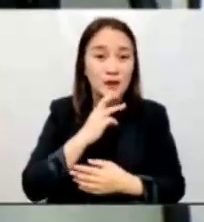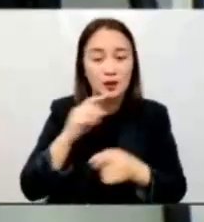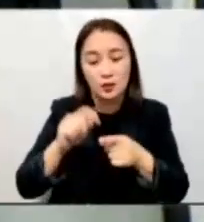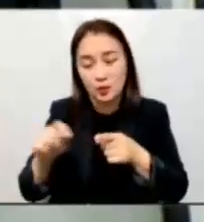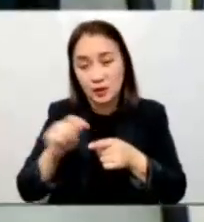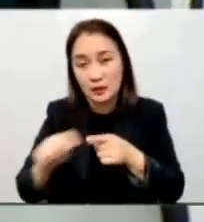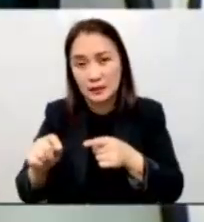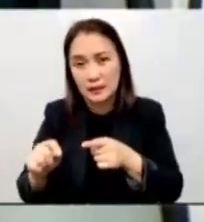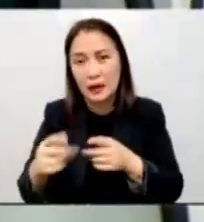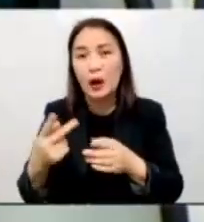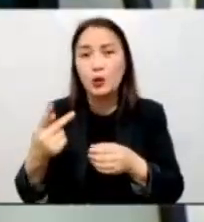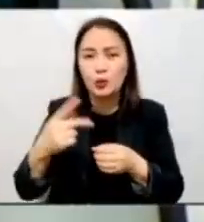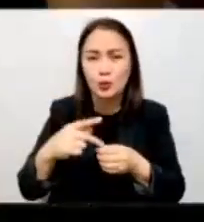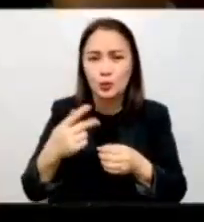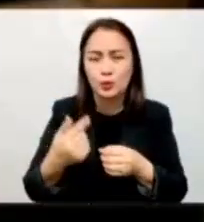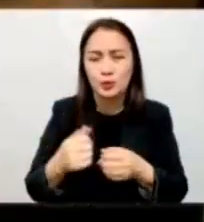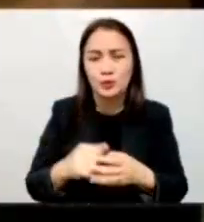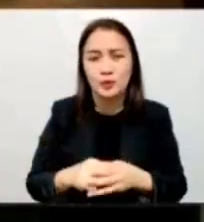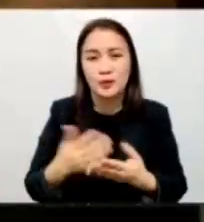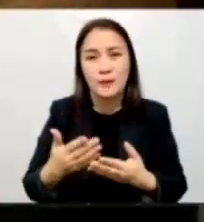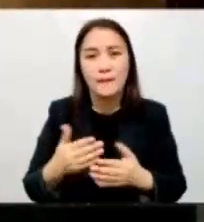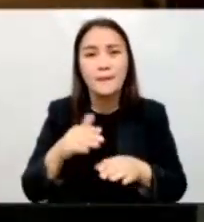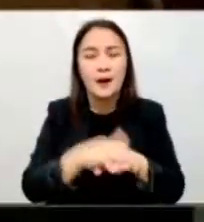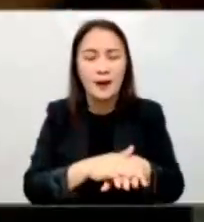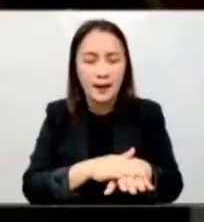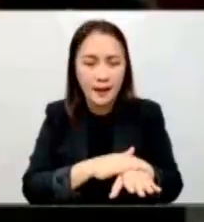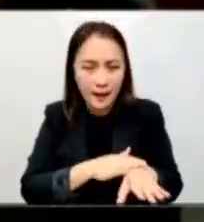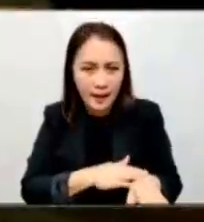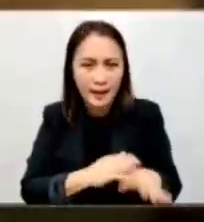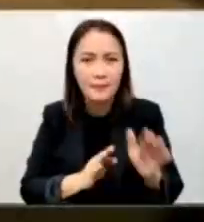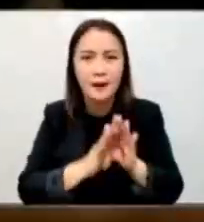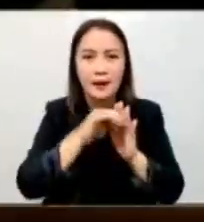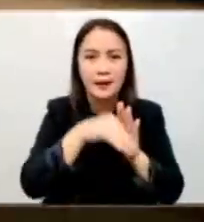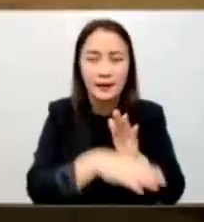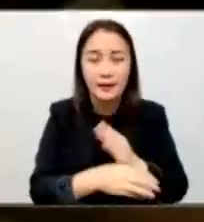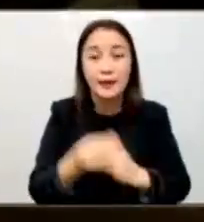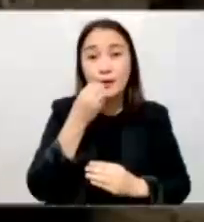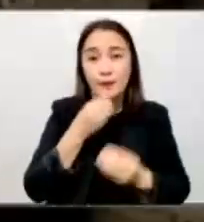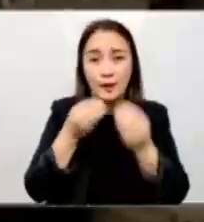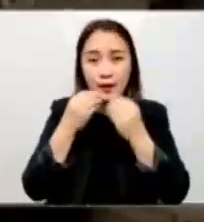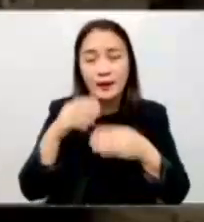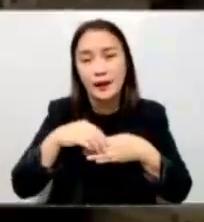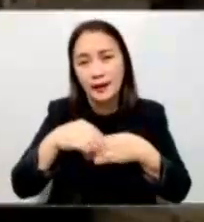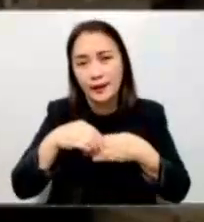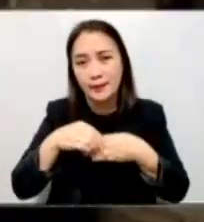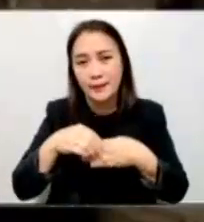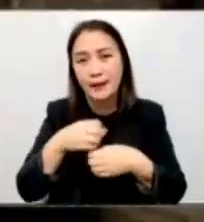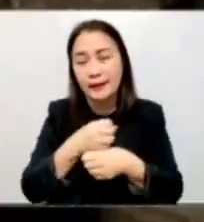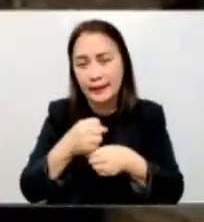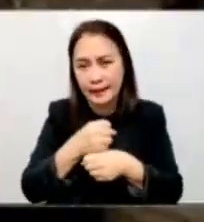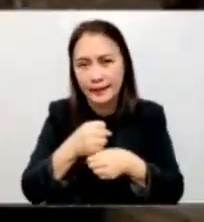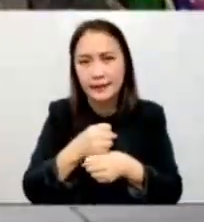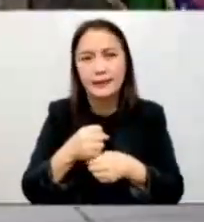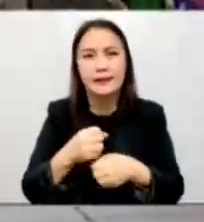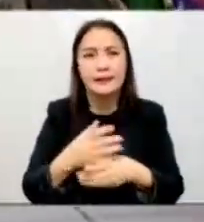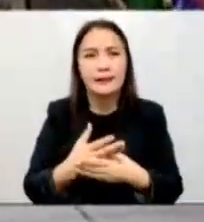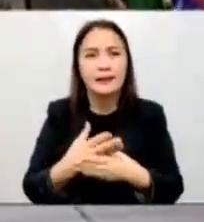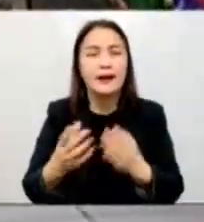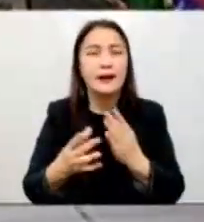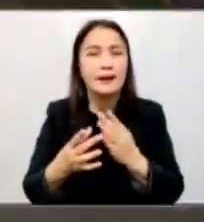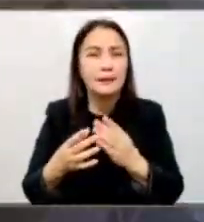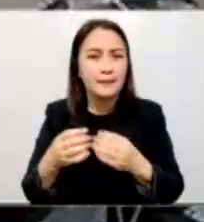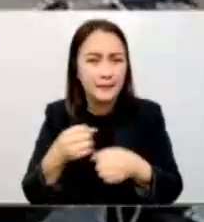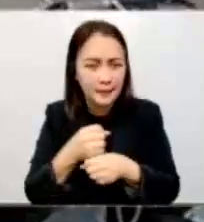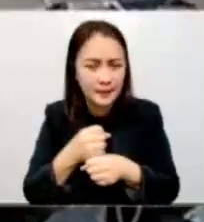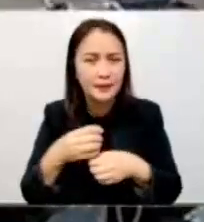krudo. Bumagal na rin daw ang pagtaas ng presyo ng pagkain gaya ng karne, kape, gatas at itlog maging non-alcoholic